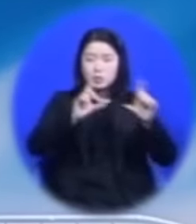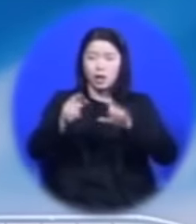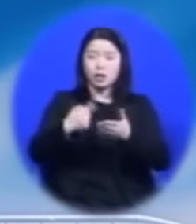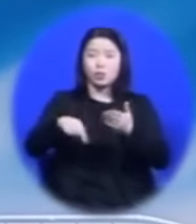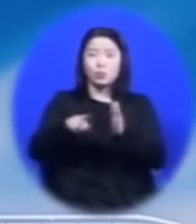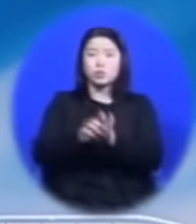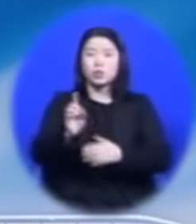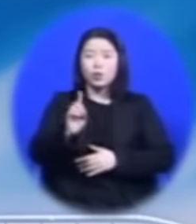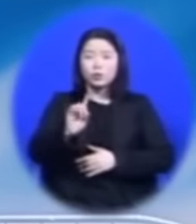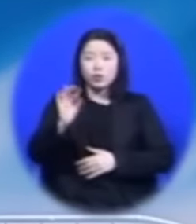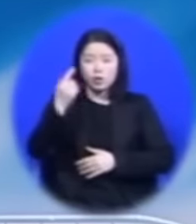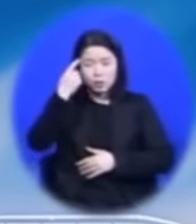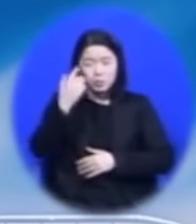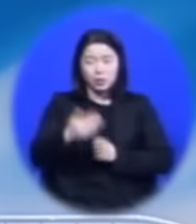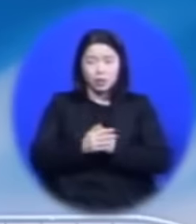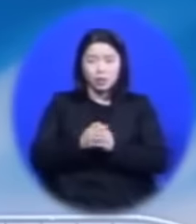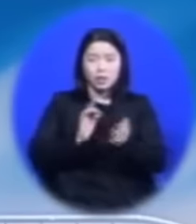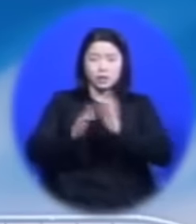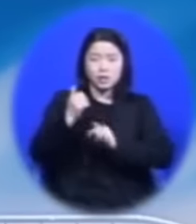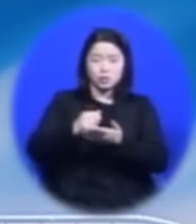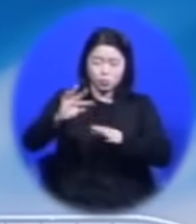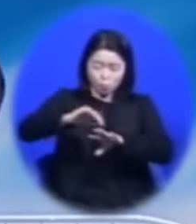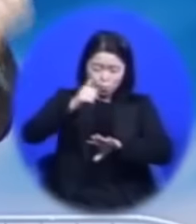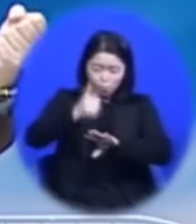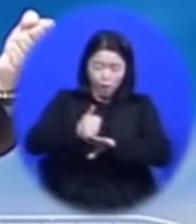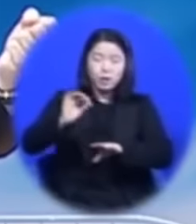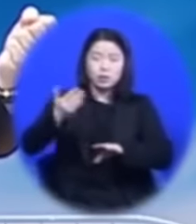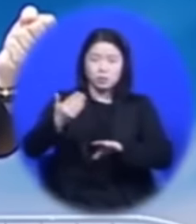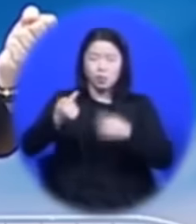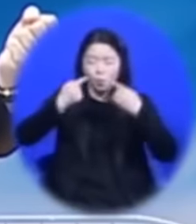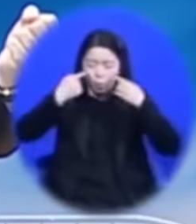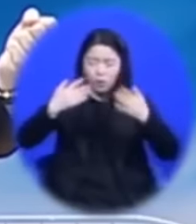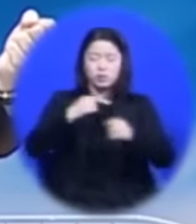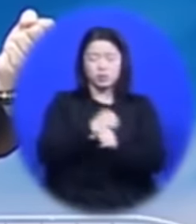되죠? 예수님이 왕 되시면 확실한 거죠.